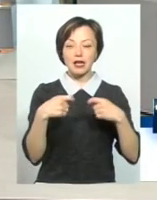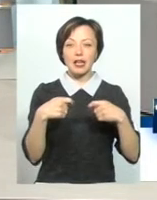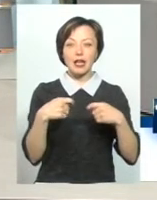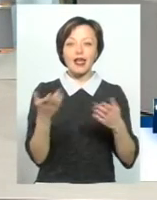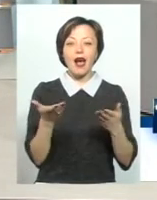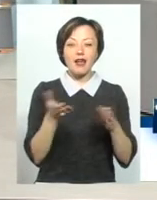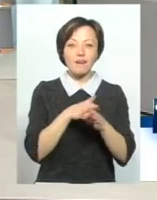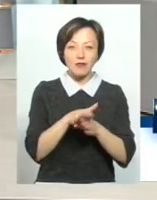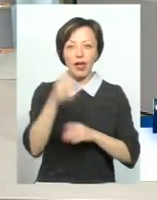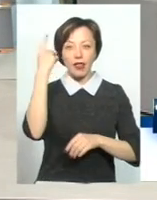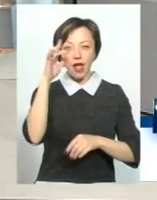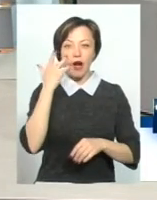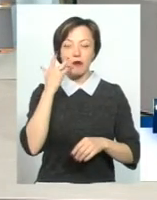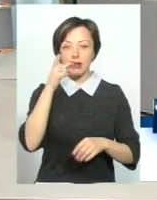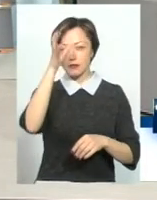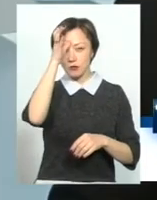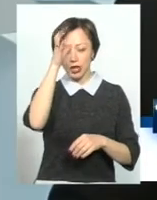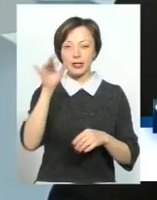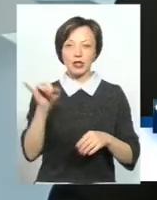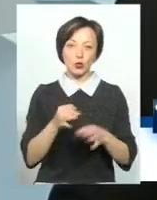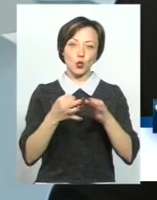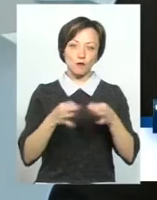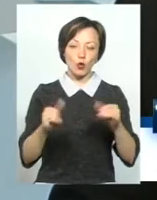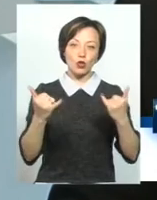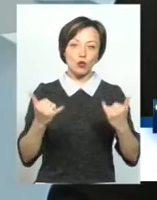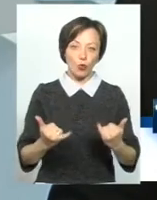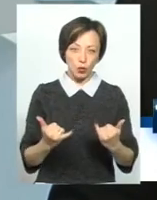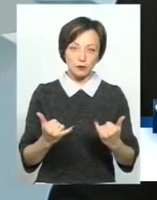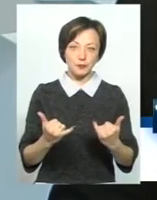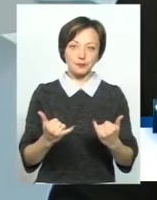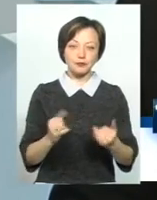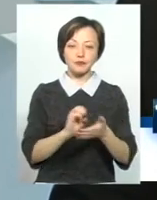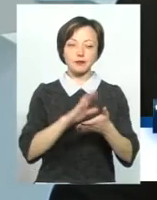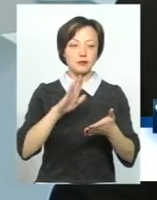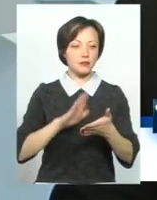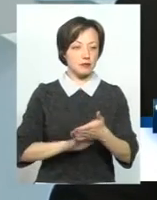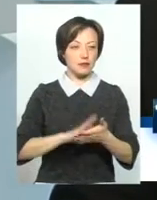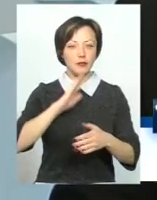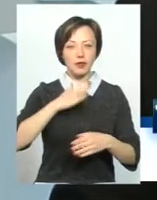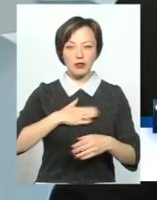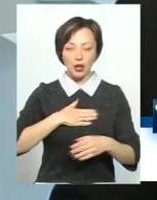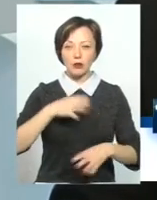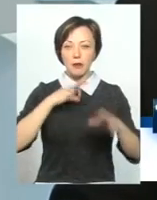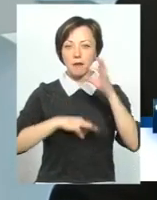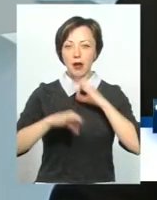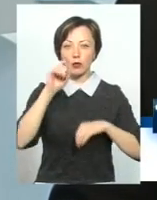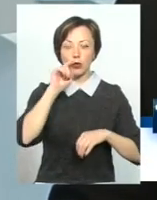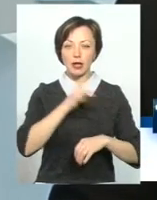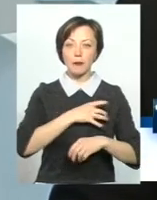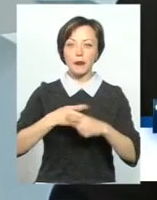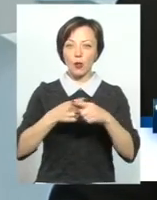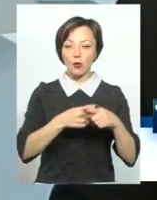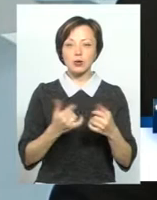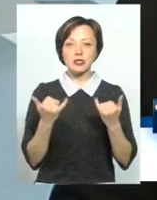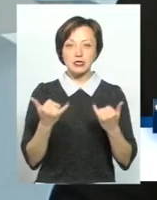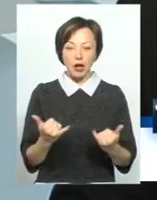реалізували ту ідею американських вчених і дозволили сьогодні зареєструвати наші препарати в Україні, Білорусі. І